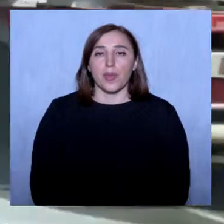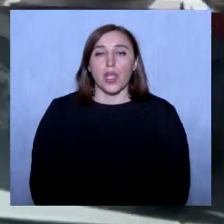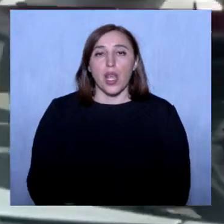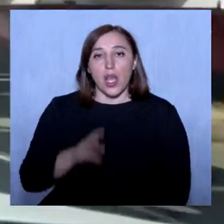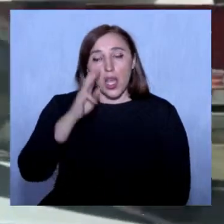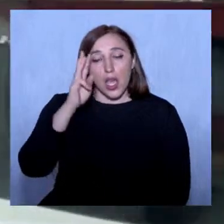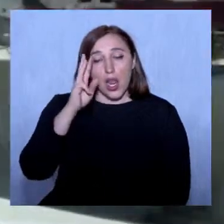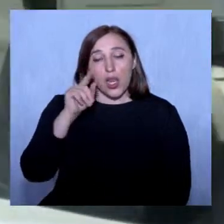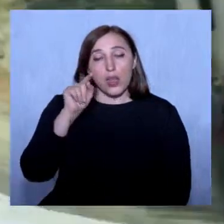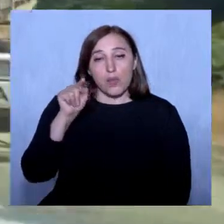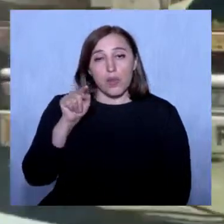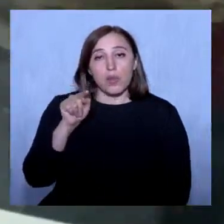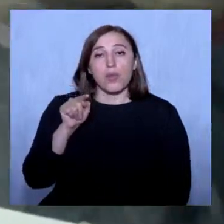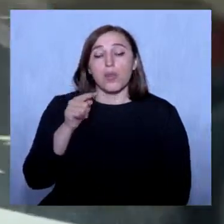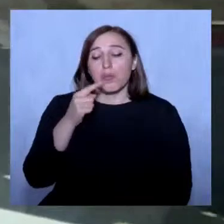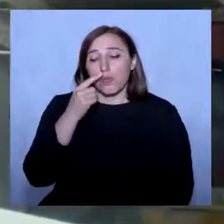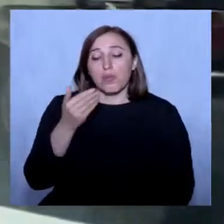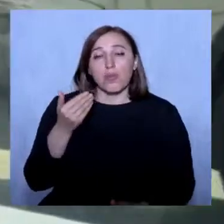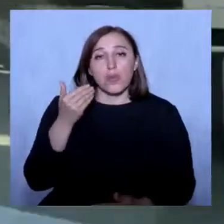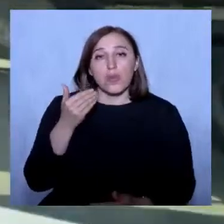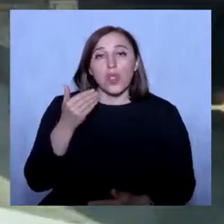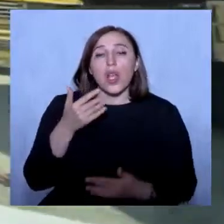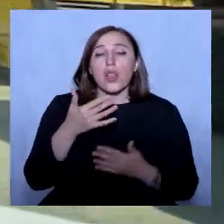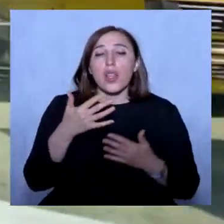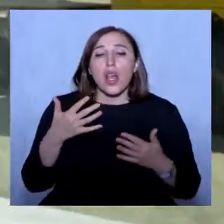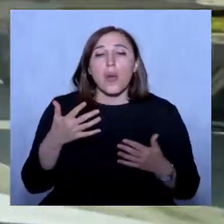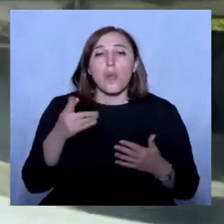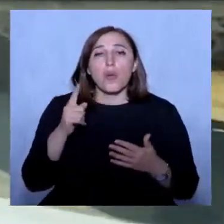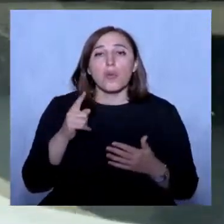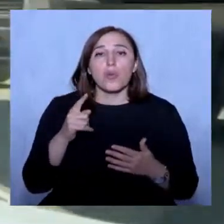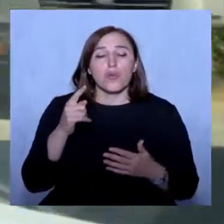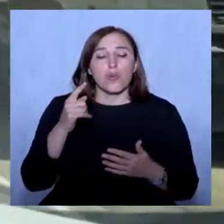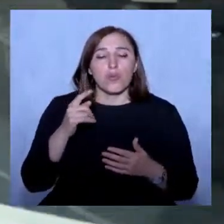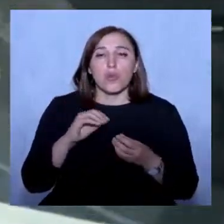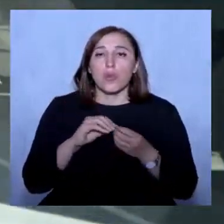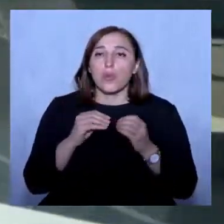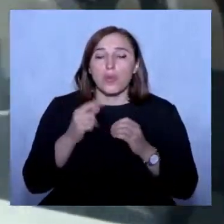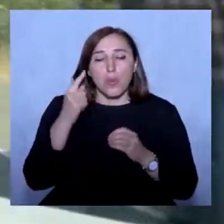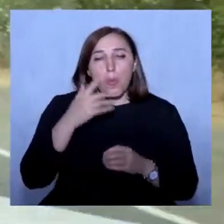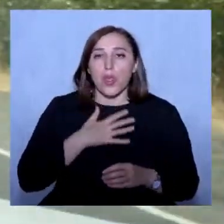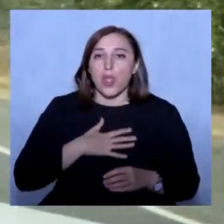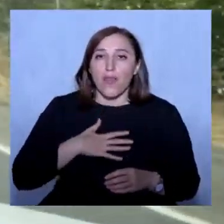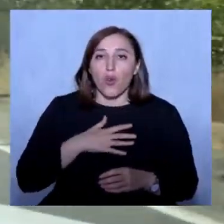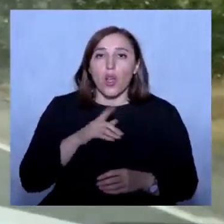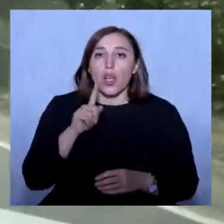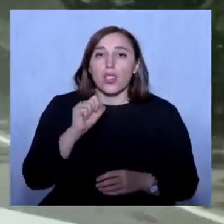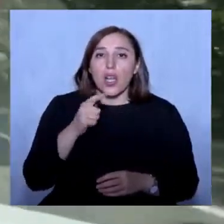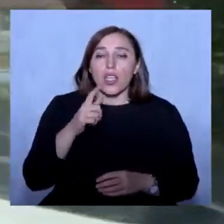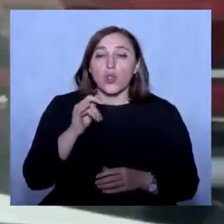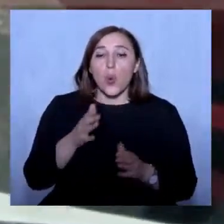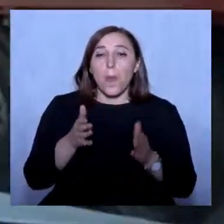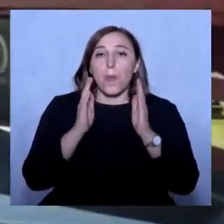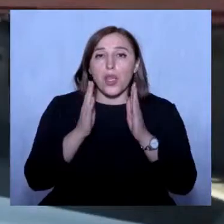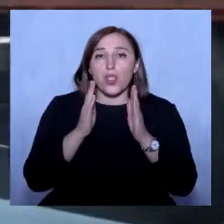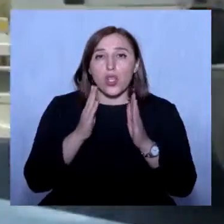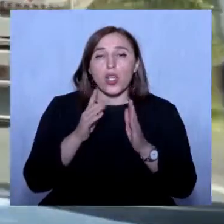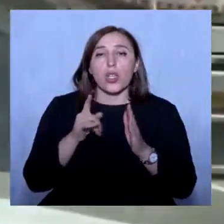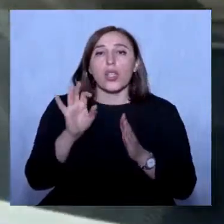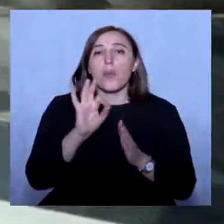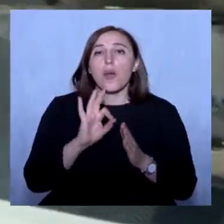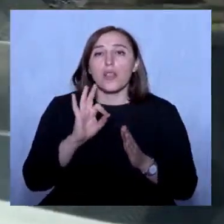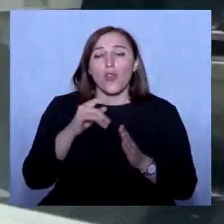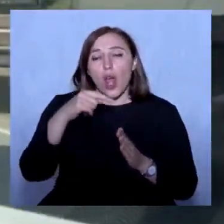Իրանական կողմա մինչդեր վերջին շրջանում, տարբեր հարթակներից մտահոքություն է հայտնում, որ զանգեզուրի միջանց, որի մասին շարունակ